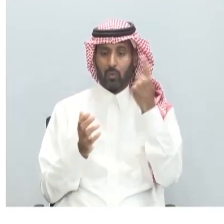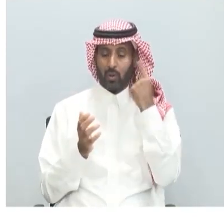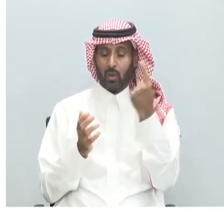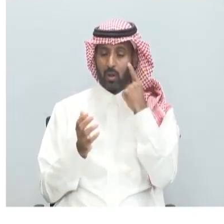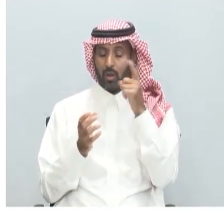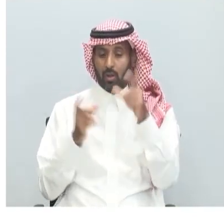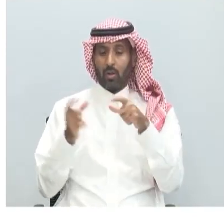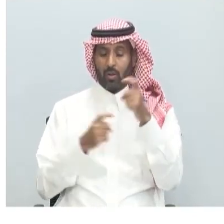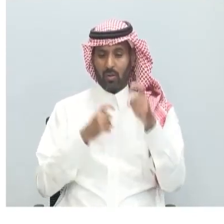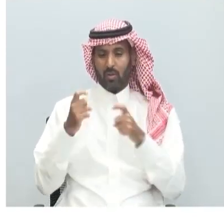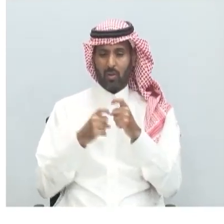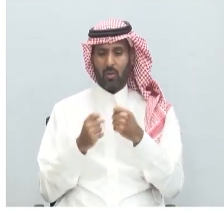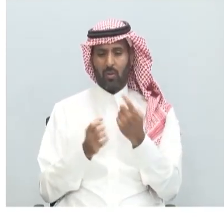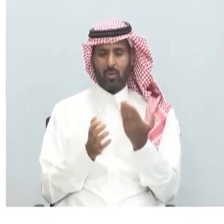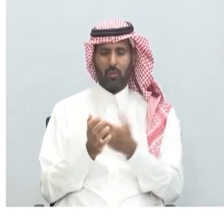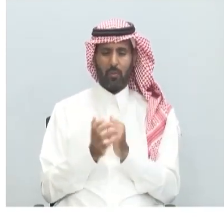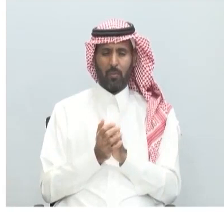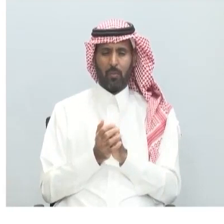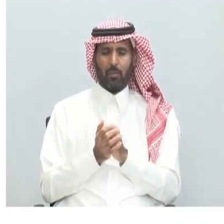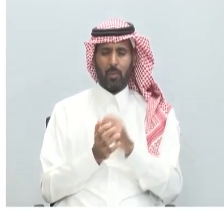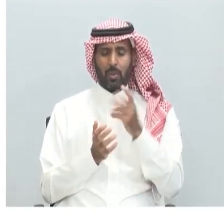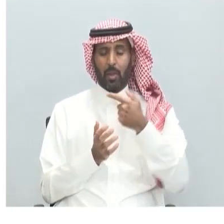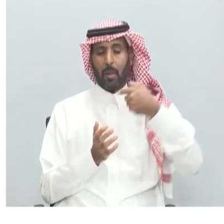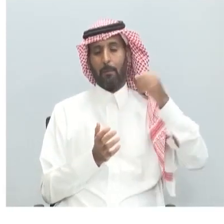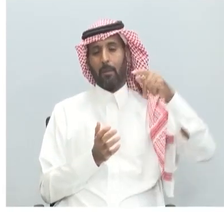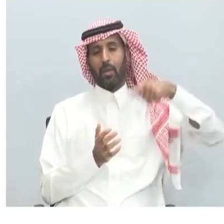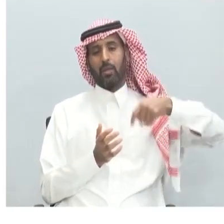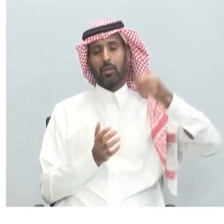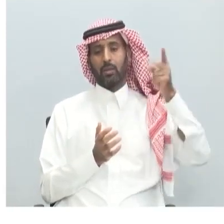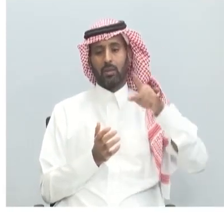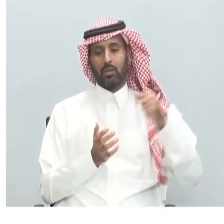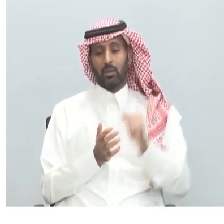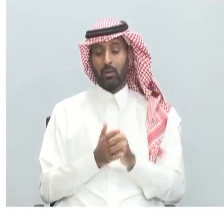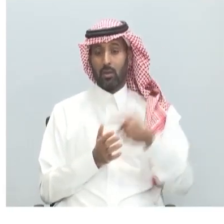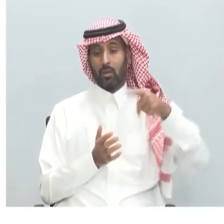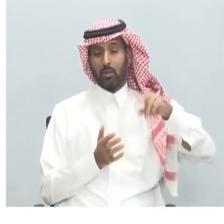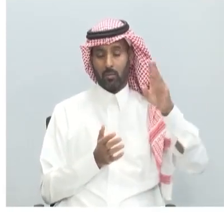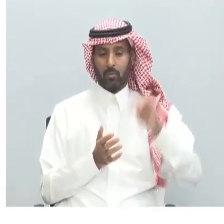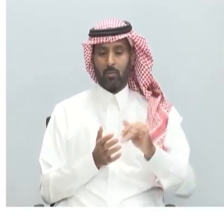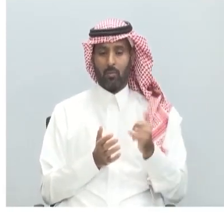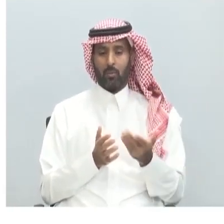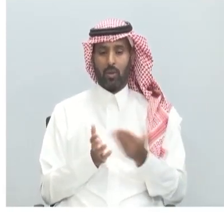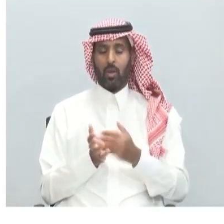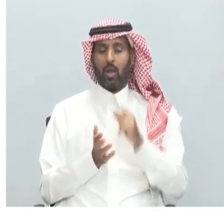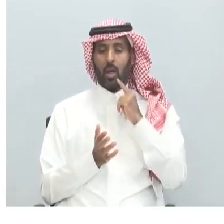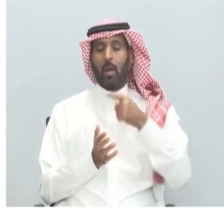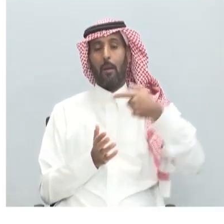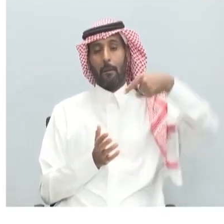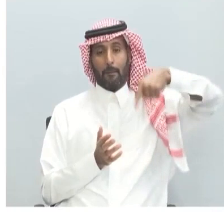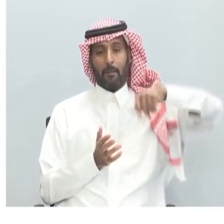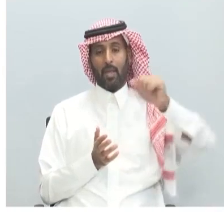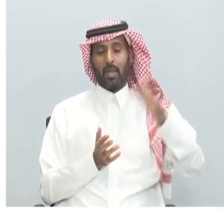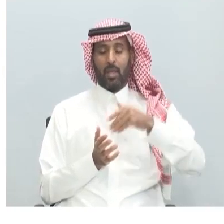يكون في التو عفوا والثاني في البي واي والثالث في البي اكس